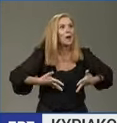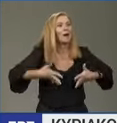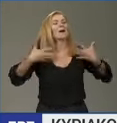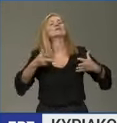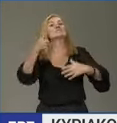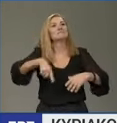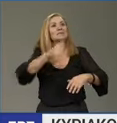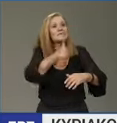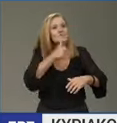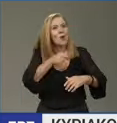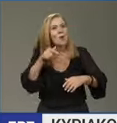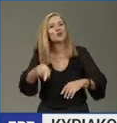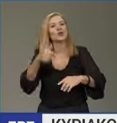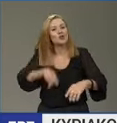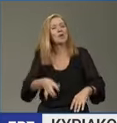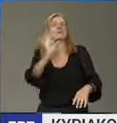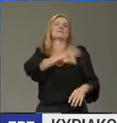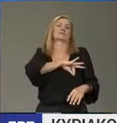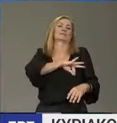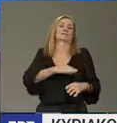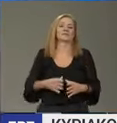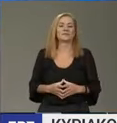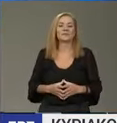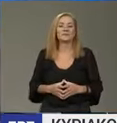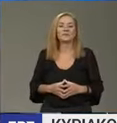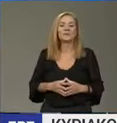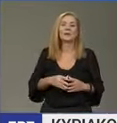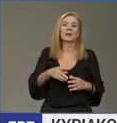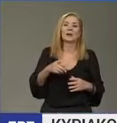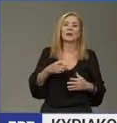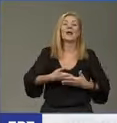υπομονή των Θεσσαλονικιών. Η Γεωργία Σκιτζή από την ΕΤ και ακολουθεί.